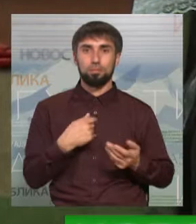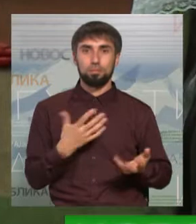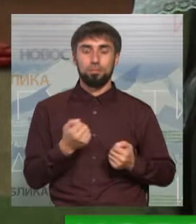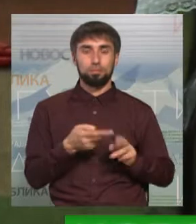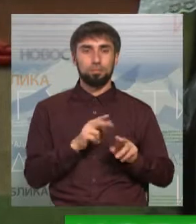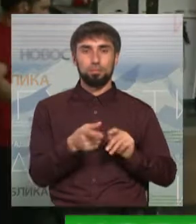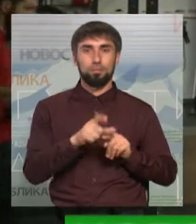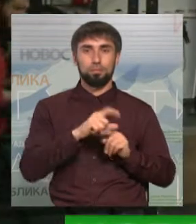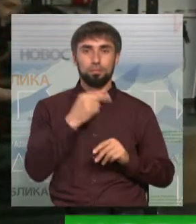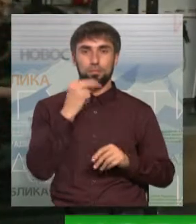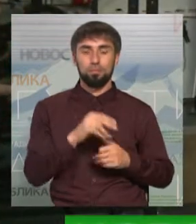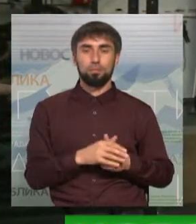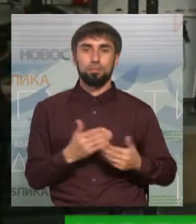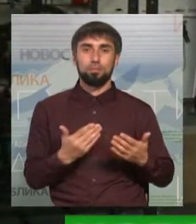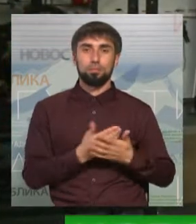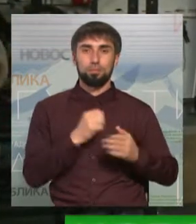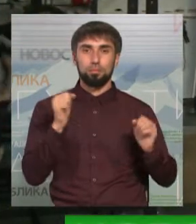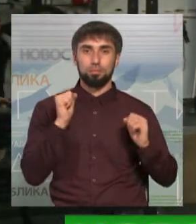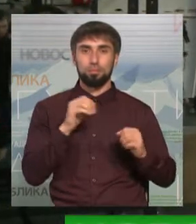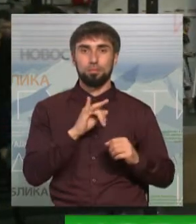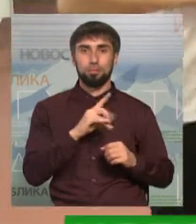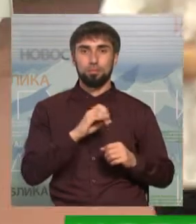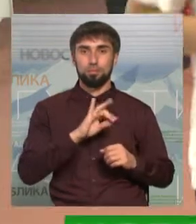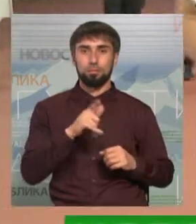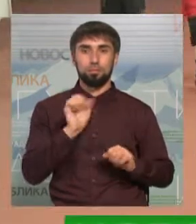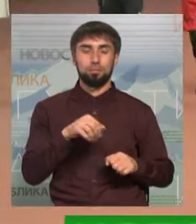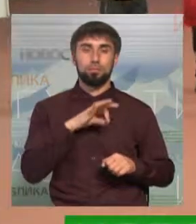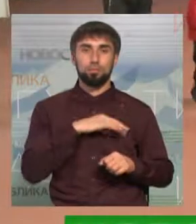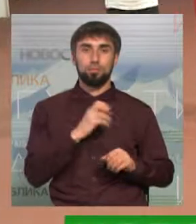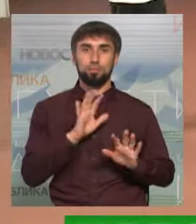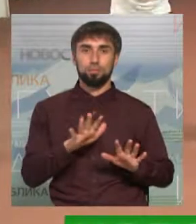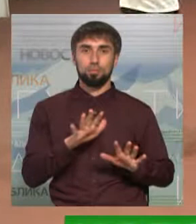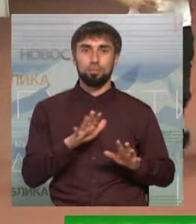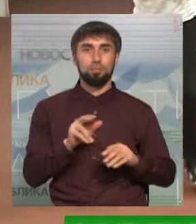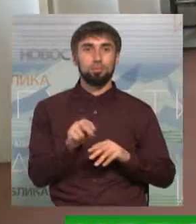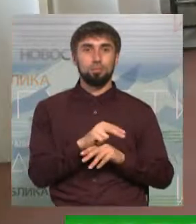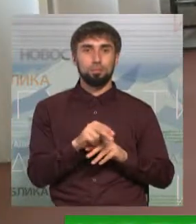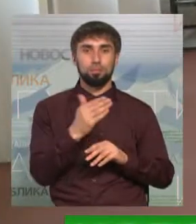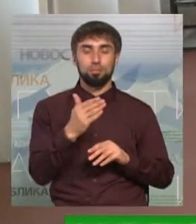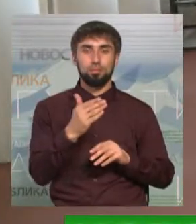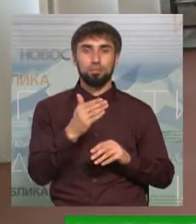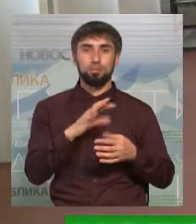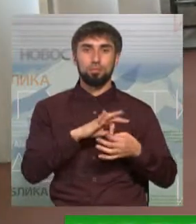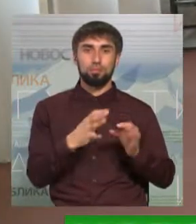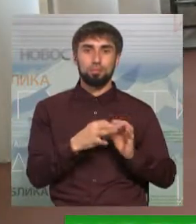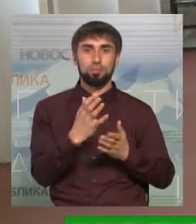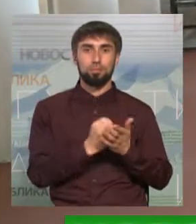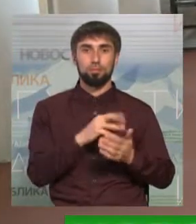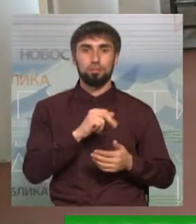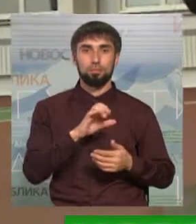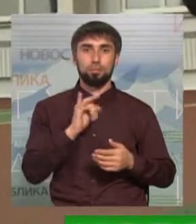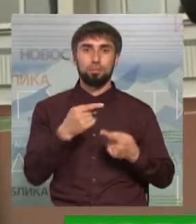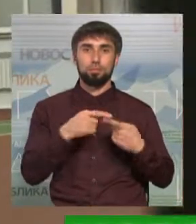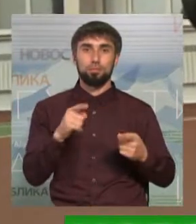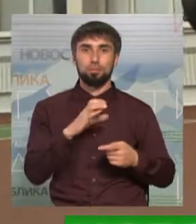очень качественные. Новым спортивным инвентарем теперь могут пользоваться не только воспитанники школы Олимпийского резерва в Магасе, но и